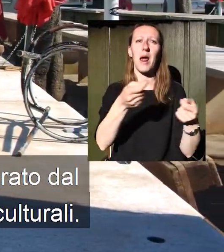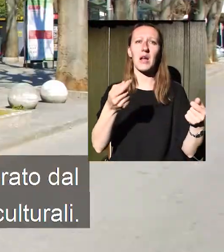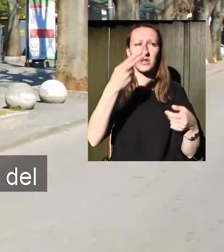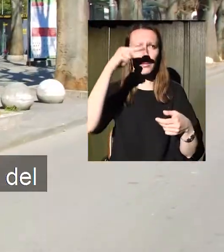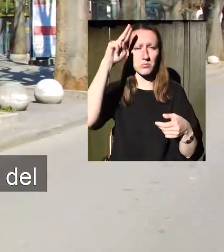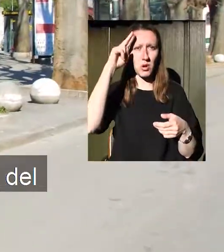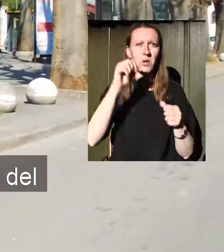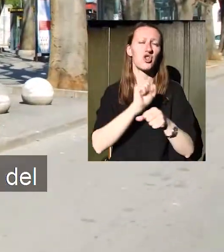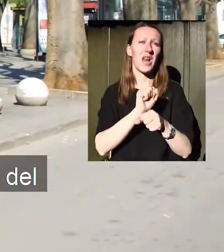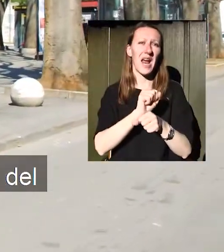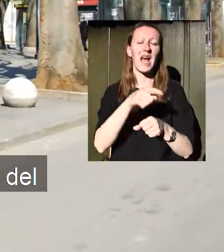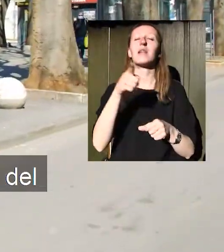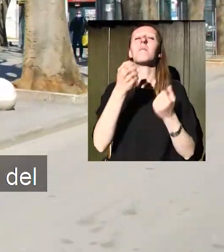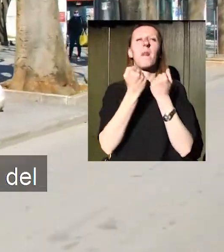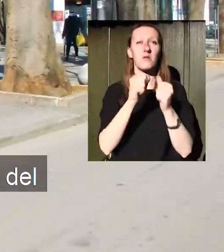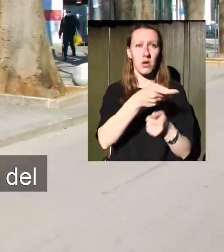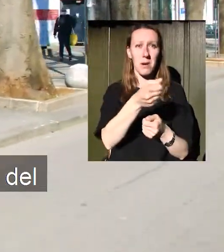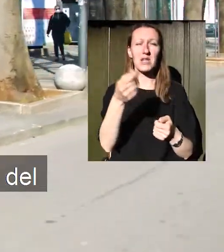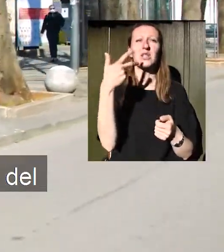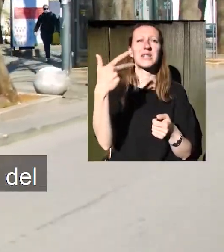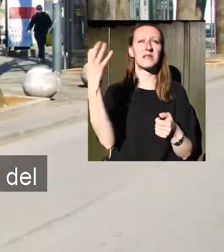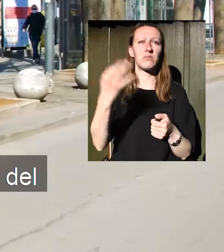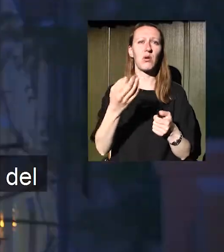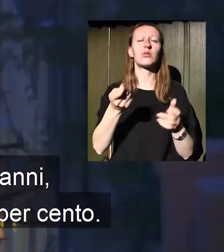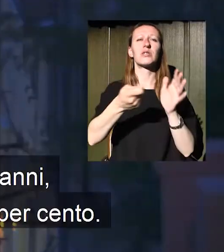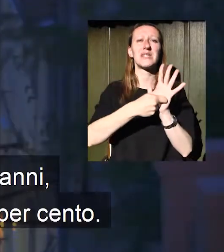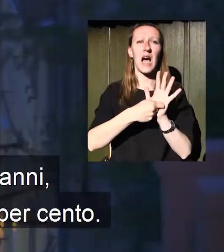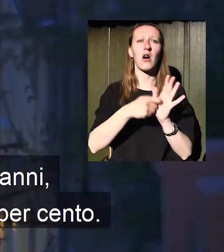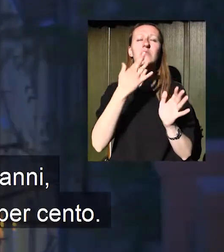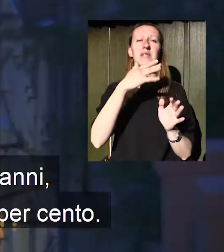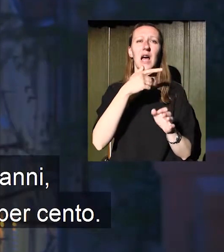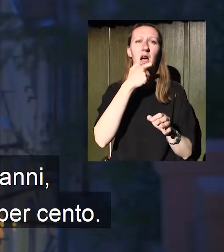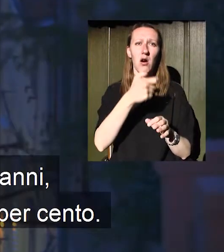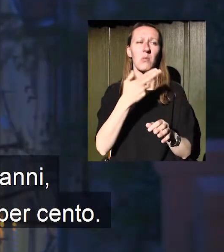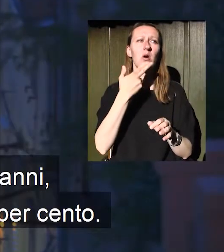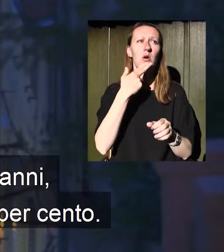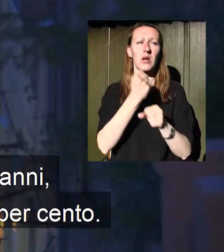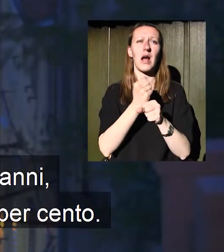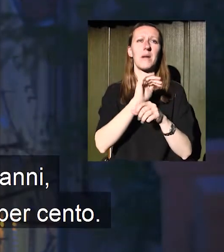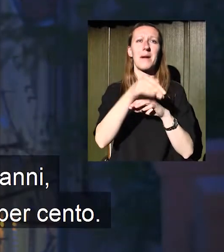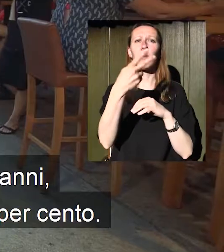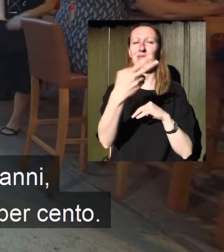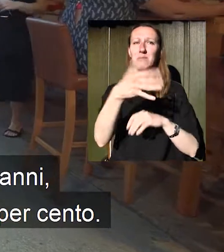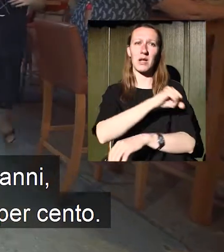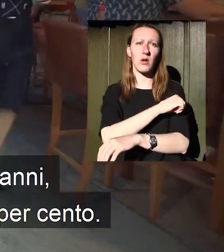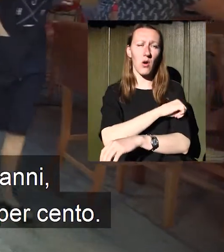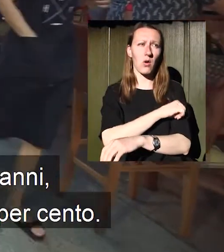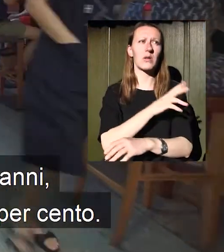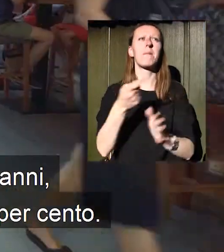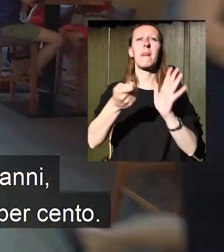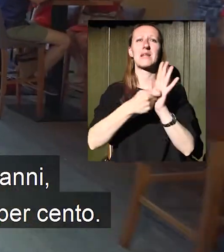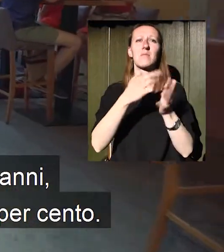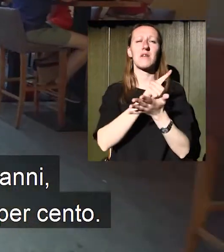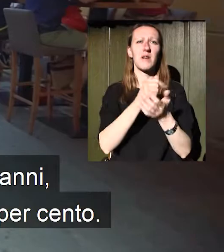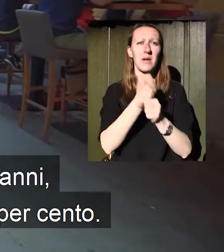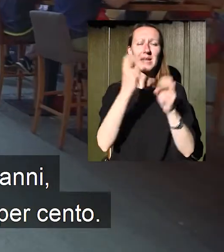spomeničke rente. Zakupci su oslobođeni plaćanja 30% zakupa, dok smo za gospodarstvenike koji djeluju preko 25 godina zakup za vrijeme